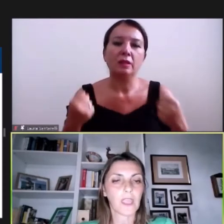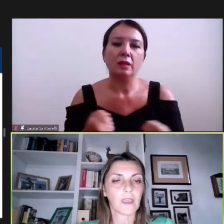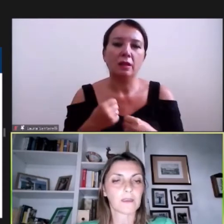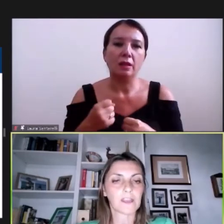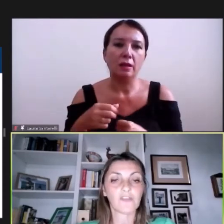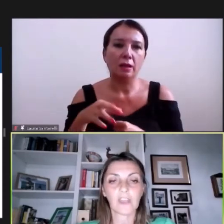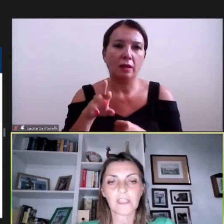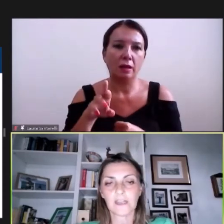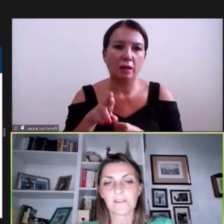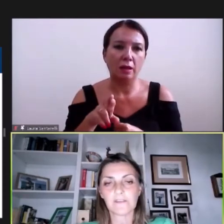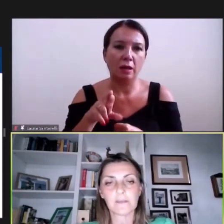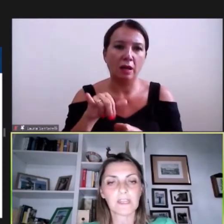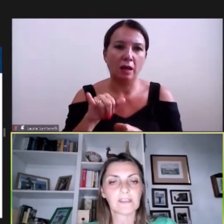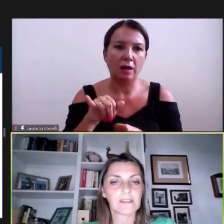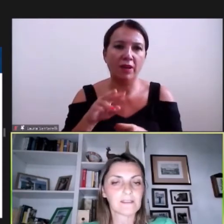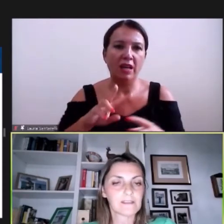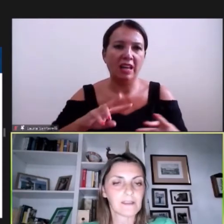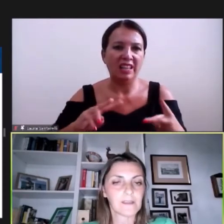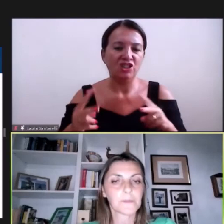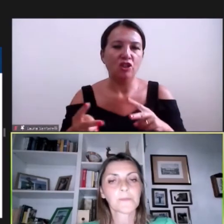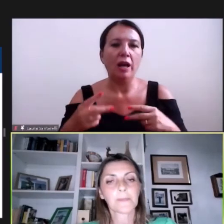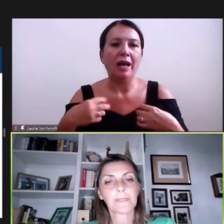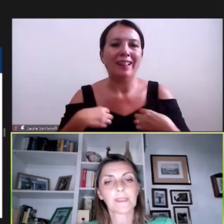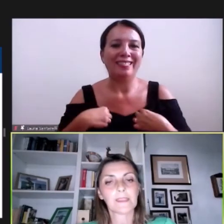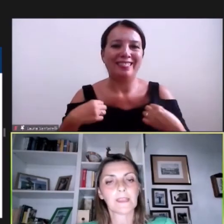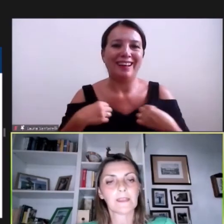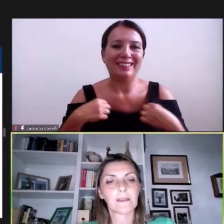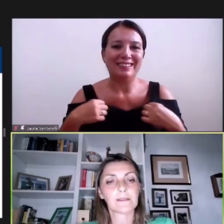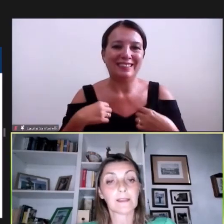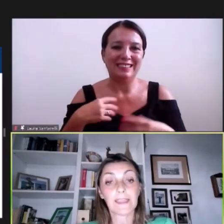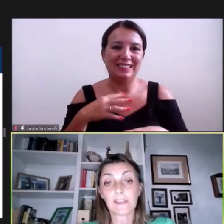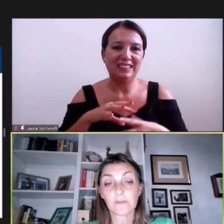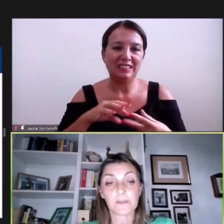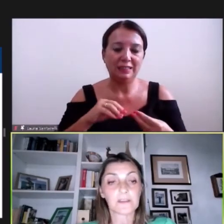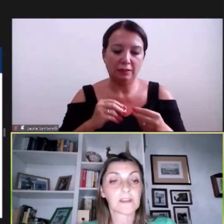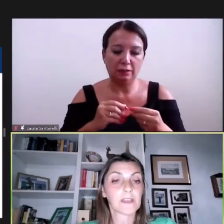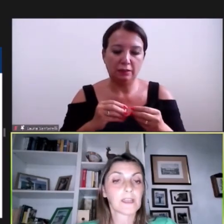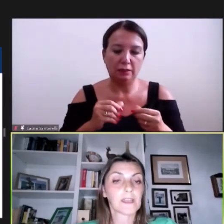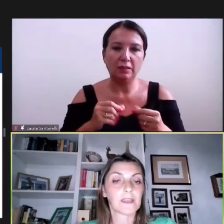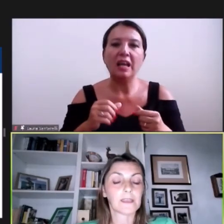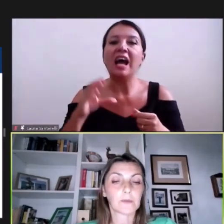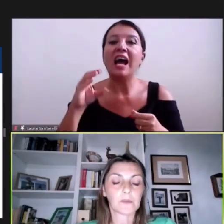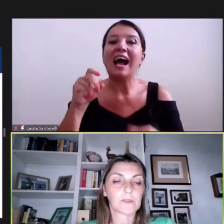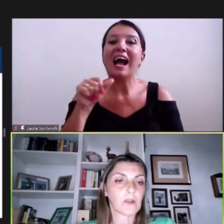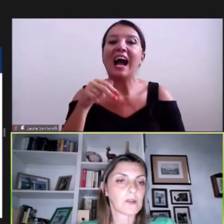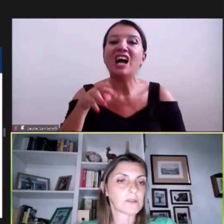che rigenera le fibre tessili del cashmere.